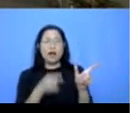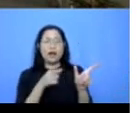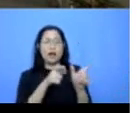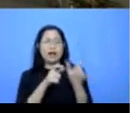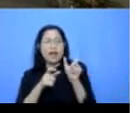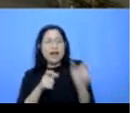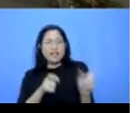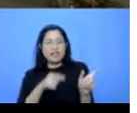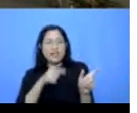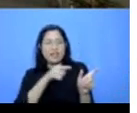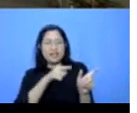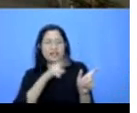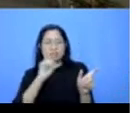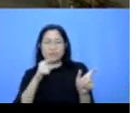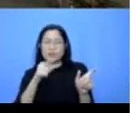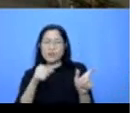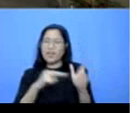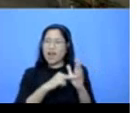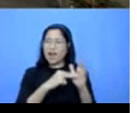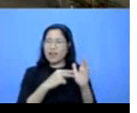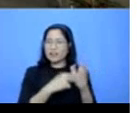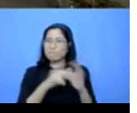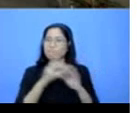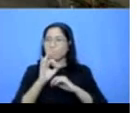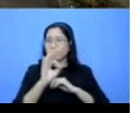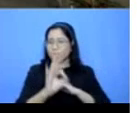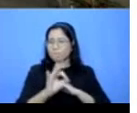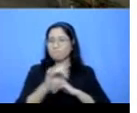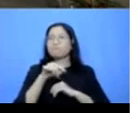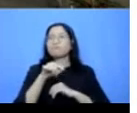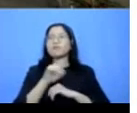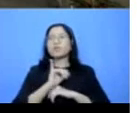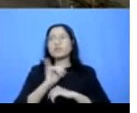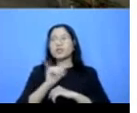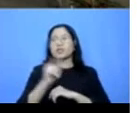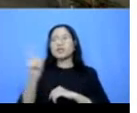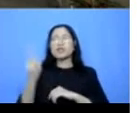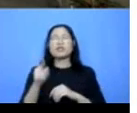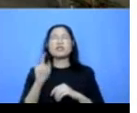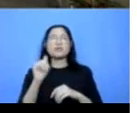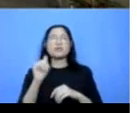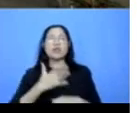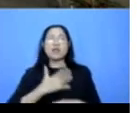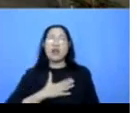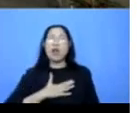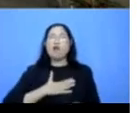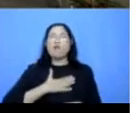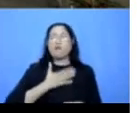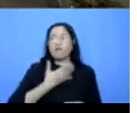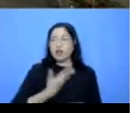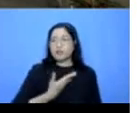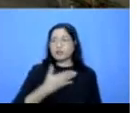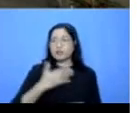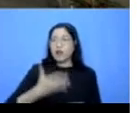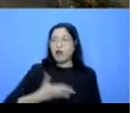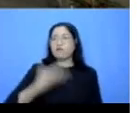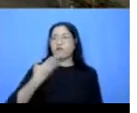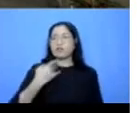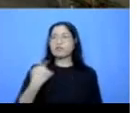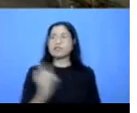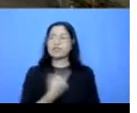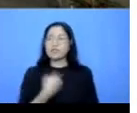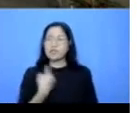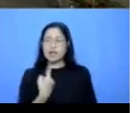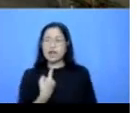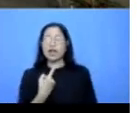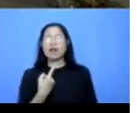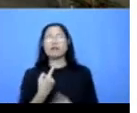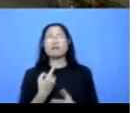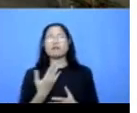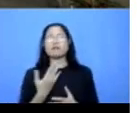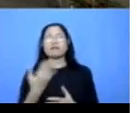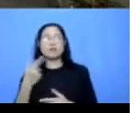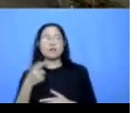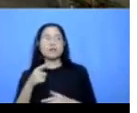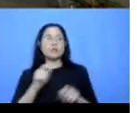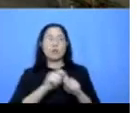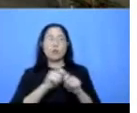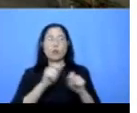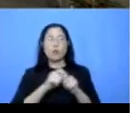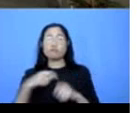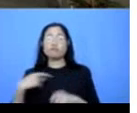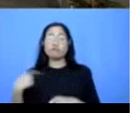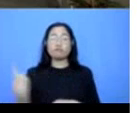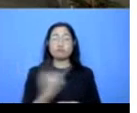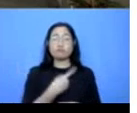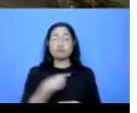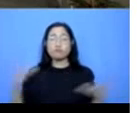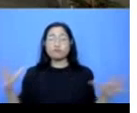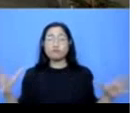sebutkan dari awal sampai sekarang ya. Ini adalah nafas kita, ini adalah niat kita yang mempersatukan kita di sini nih, Ibu,